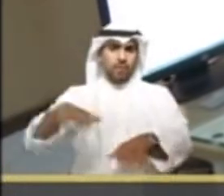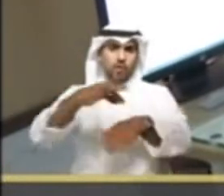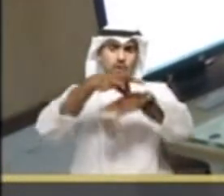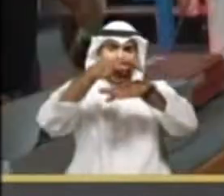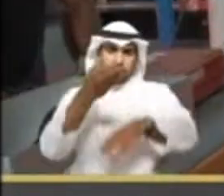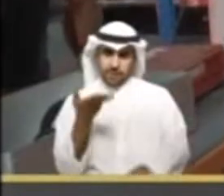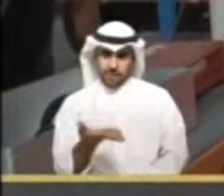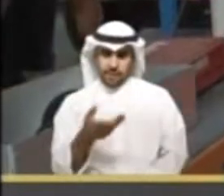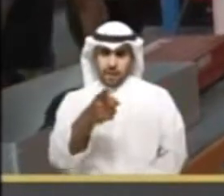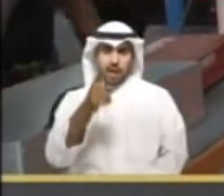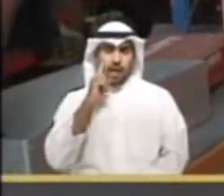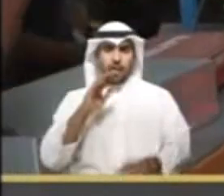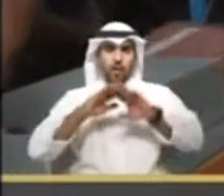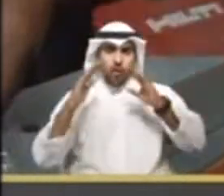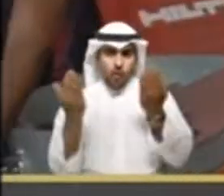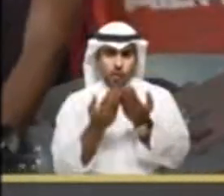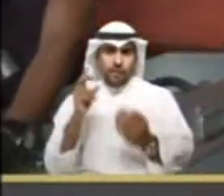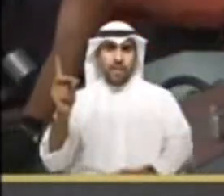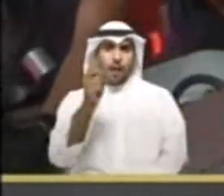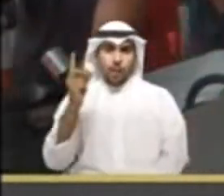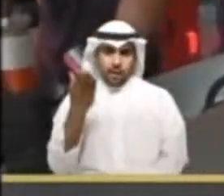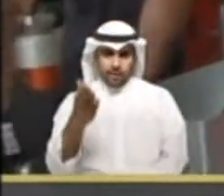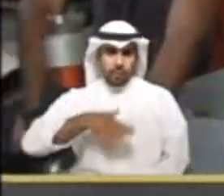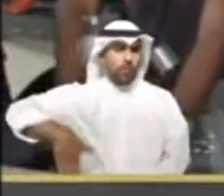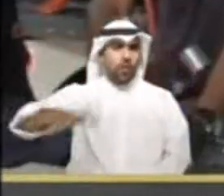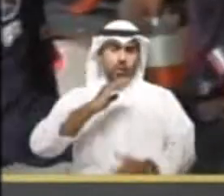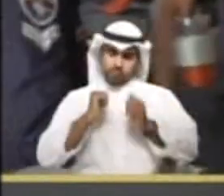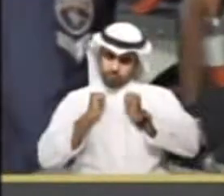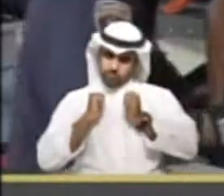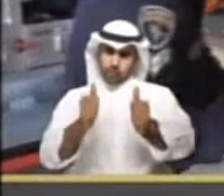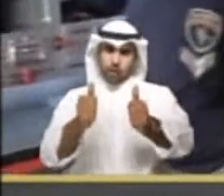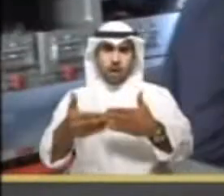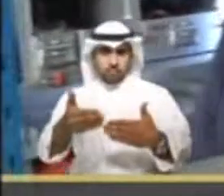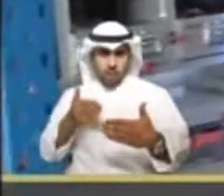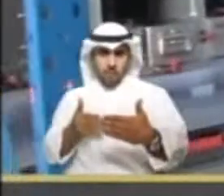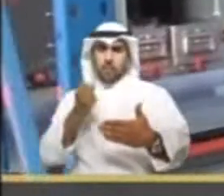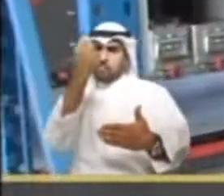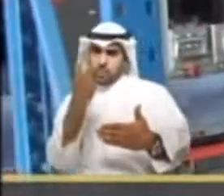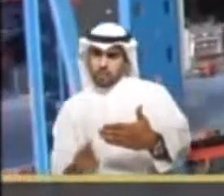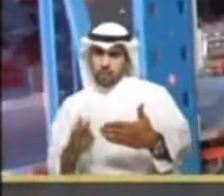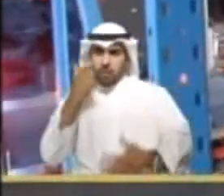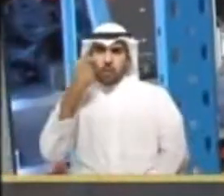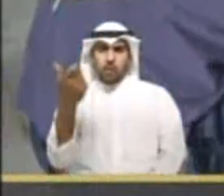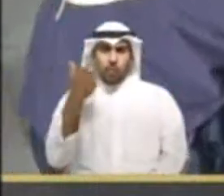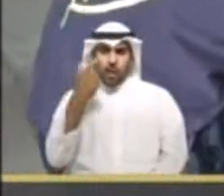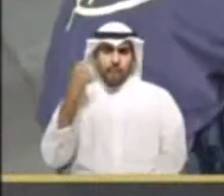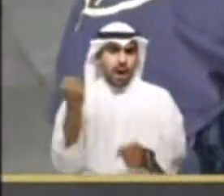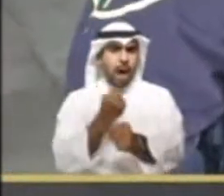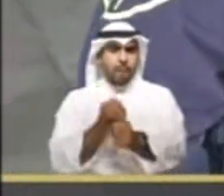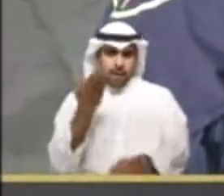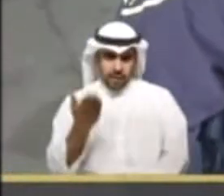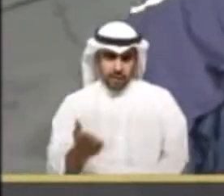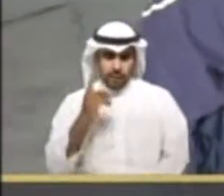العمليات للآليات تجد الجميع متأهبا بتجهيز الآليات ومتابعة روح العمل